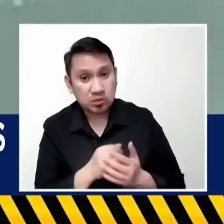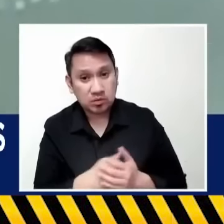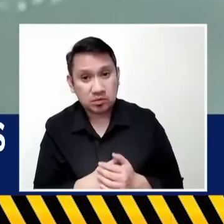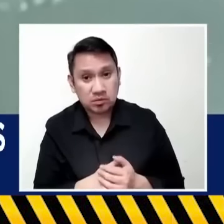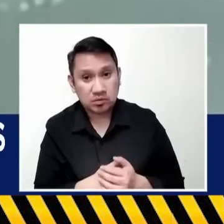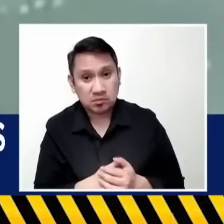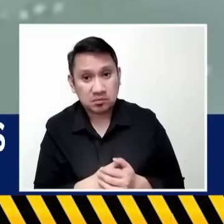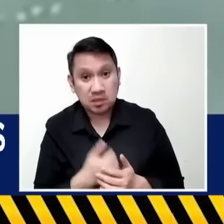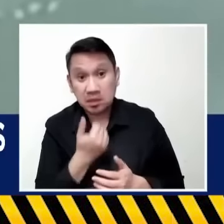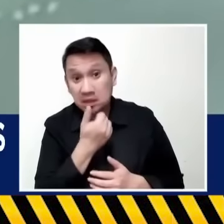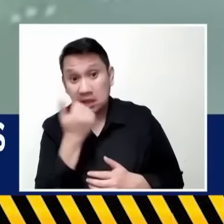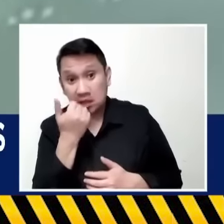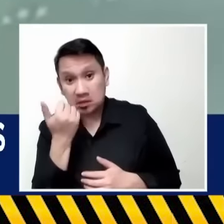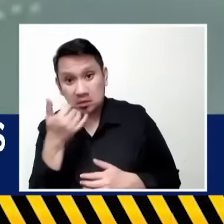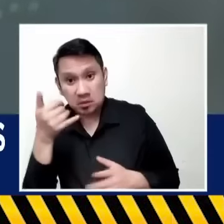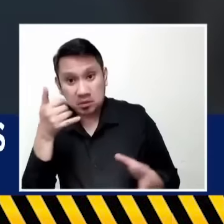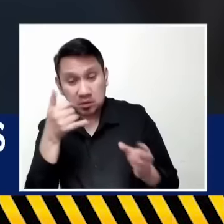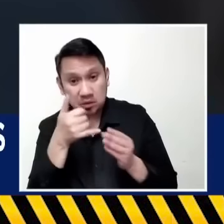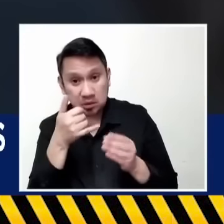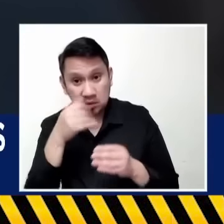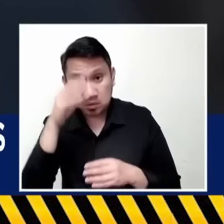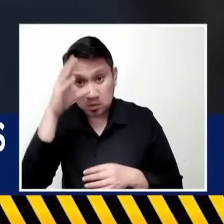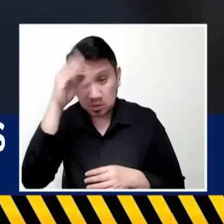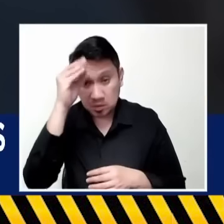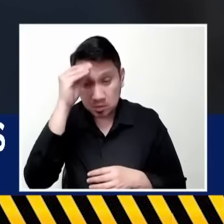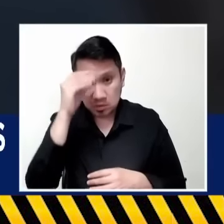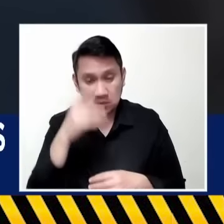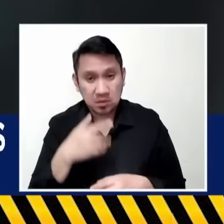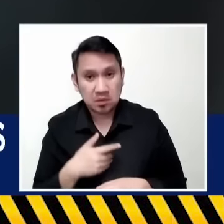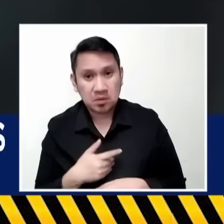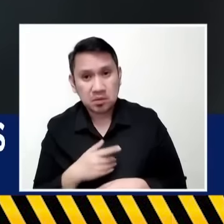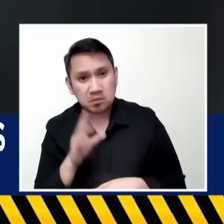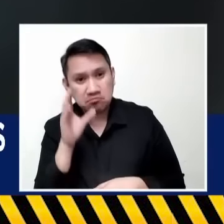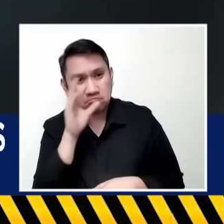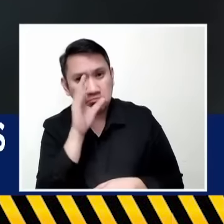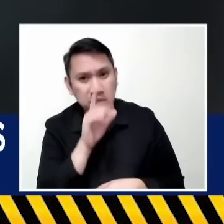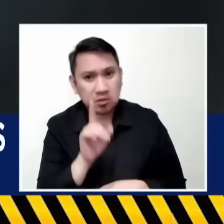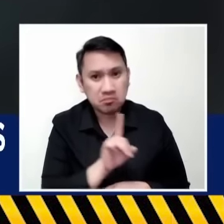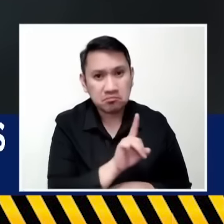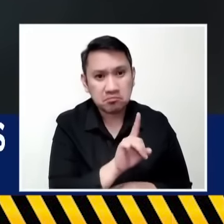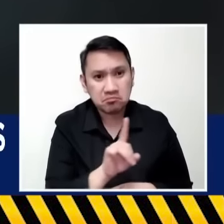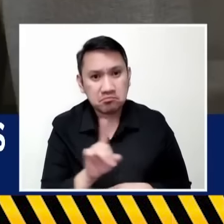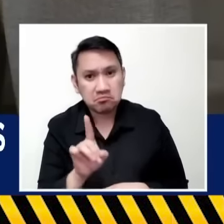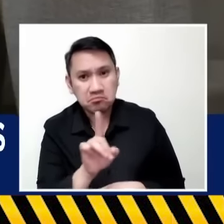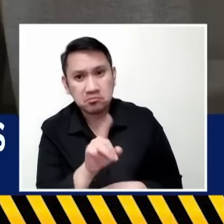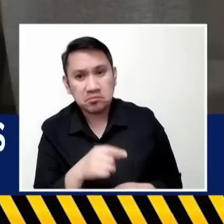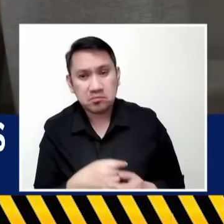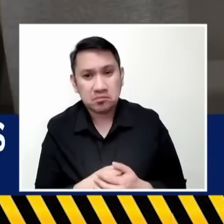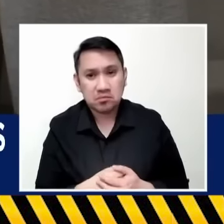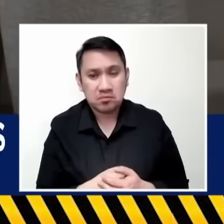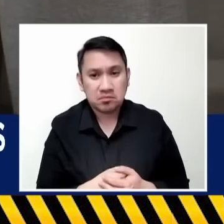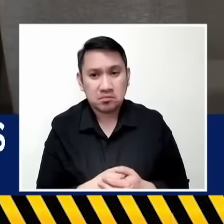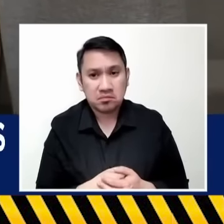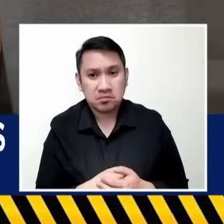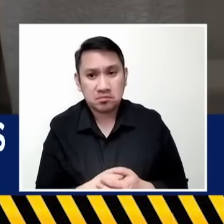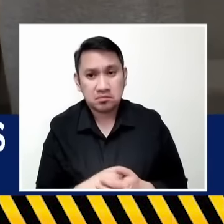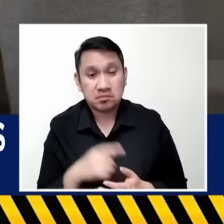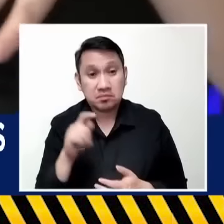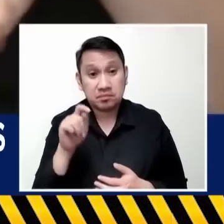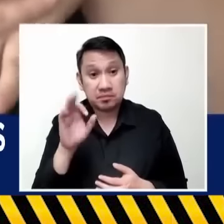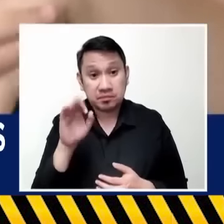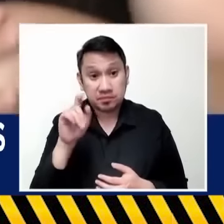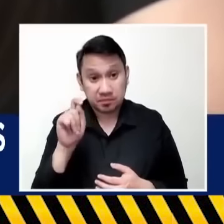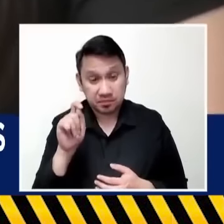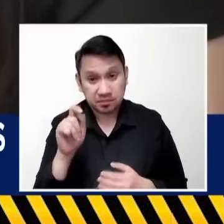ng CCTV, nahagip ang lalaki na umaali-aligid sa lugar at tila naghahanap na mabibiktima. Sa Taft Avenue sa Maynila pa